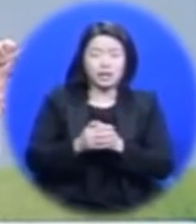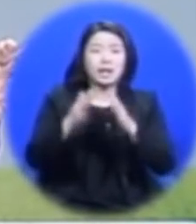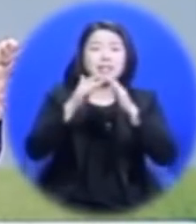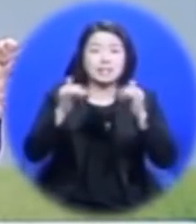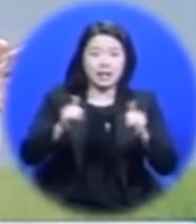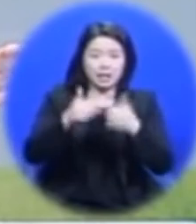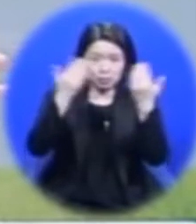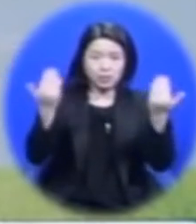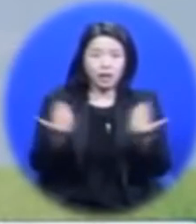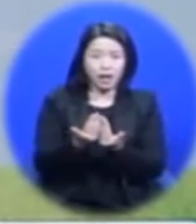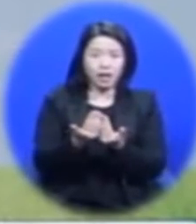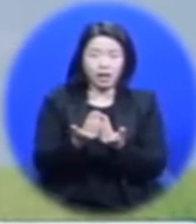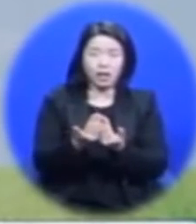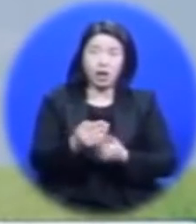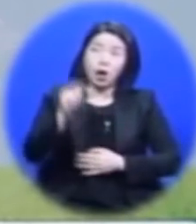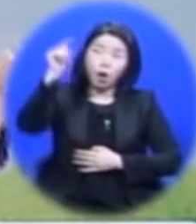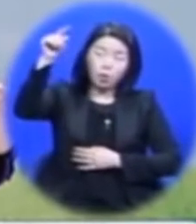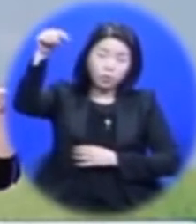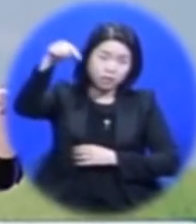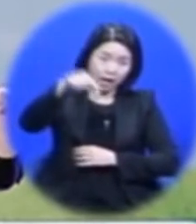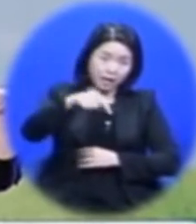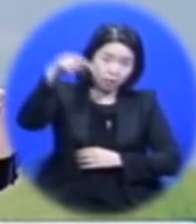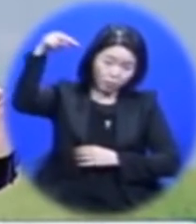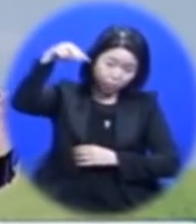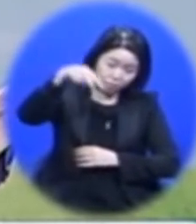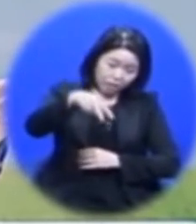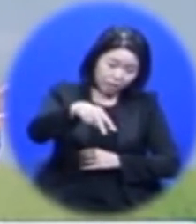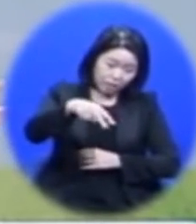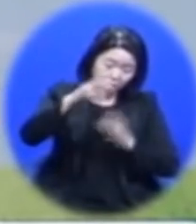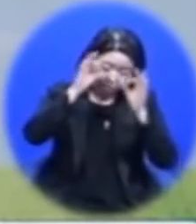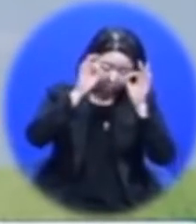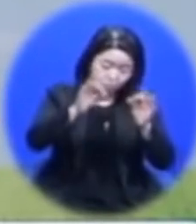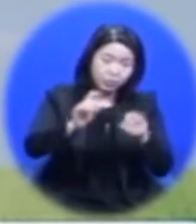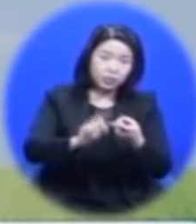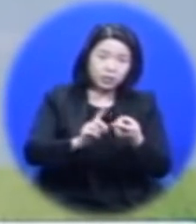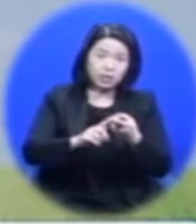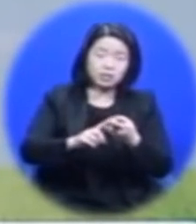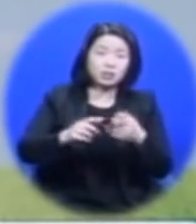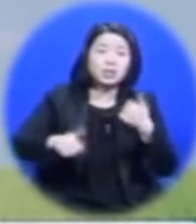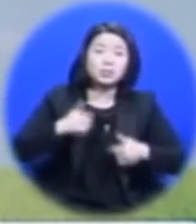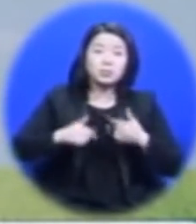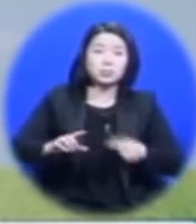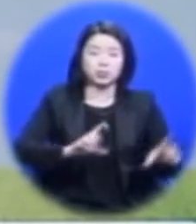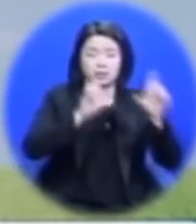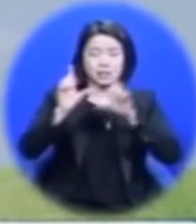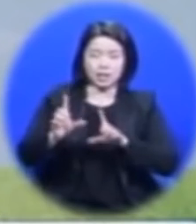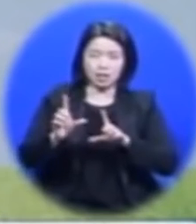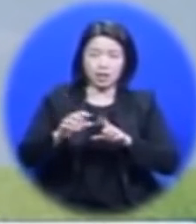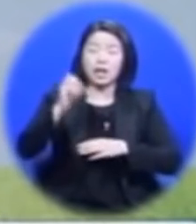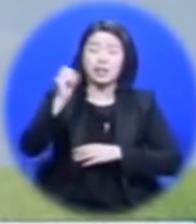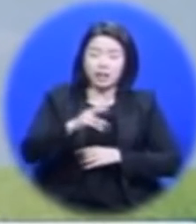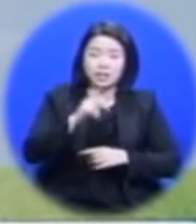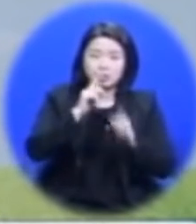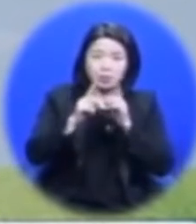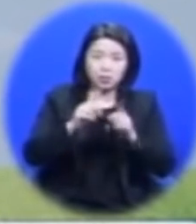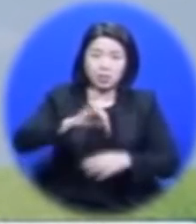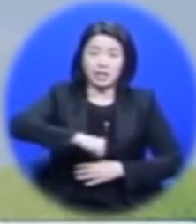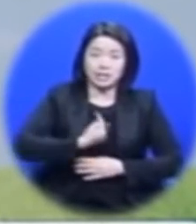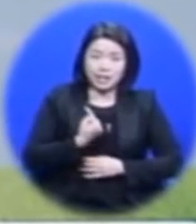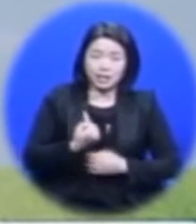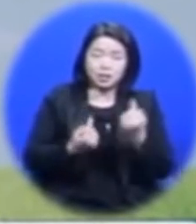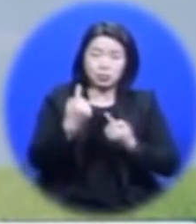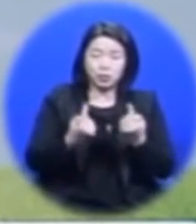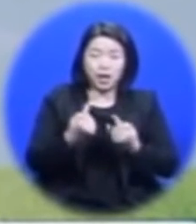사람들은 다 위에서 아래로 내려다보는 것으로 삽니다. 다시 말하면 자기보다도